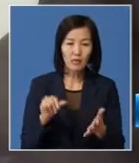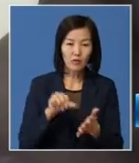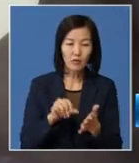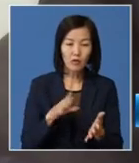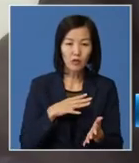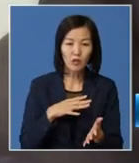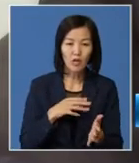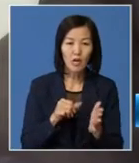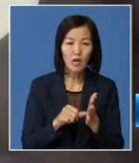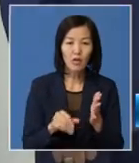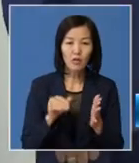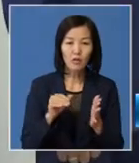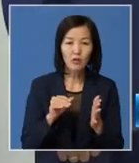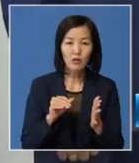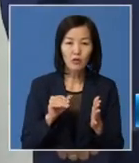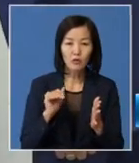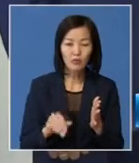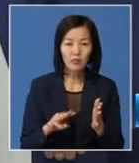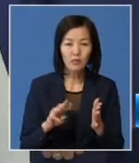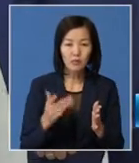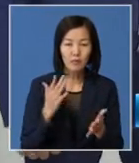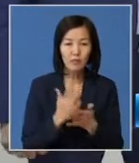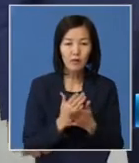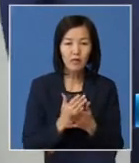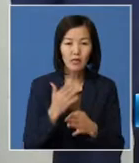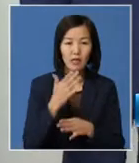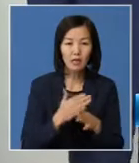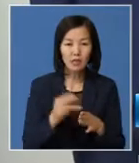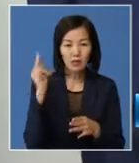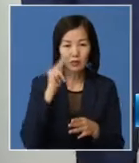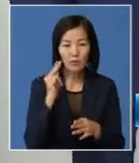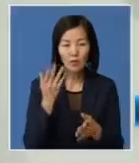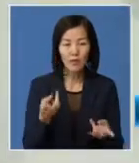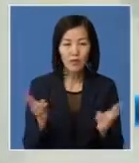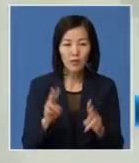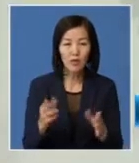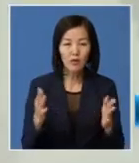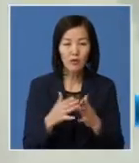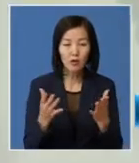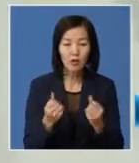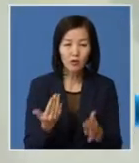шамамен 600 мың теңге бар. Бұл қаржының бір бөлігі оқуға жұмсап, қалғанын баспана сатып алуға